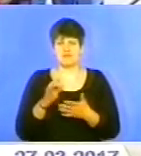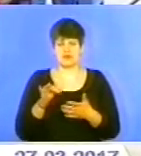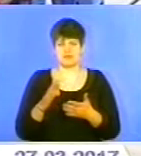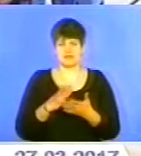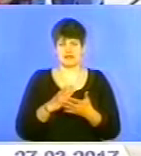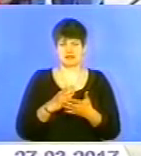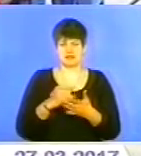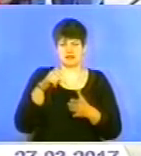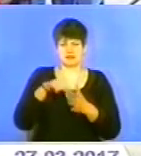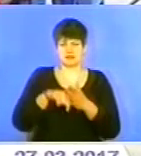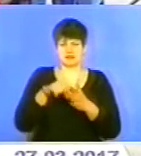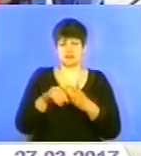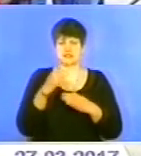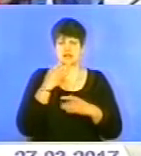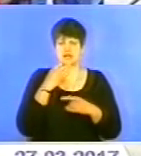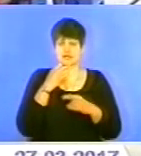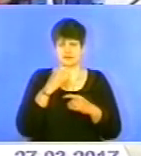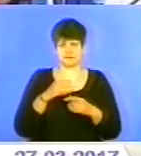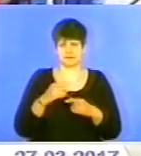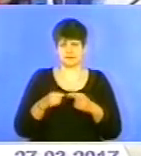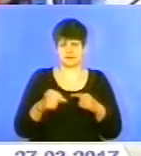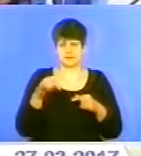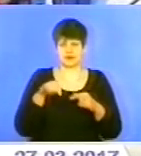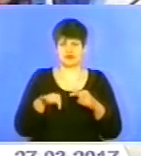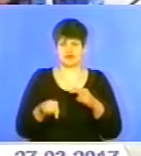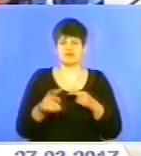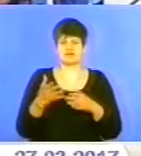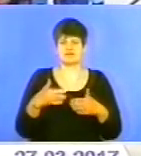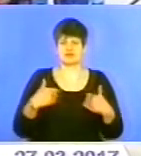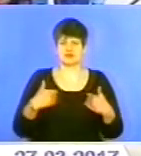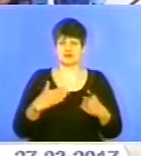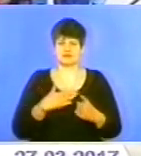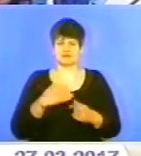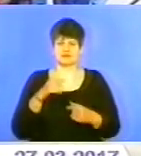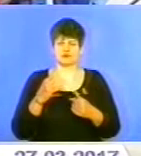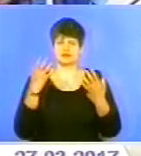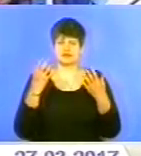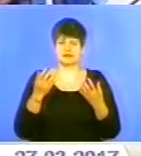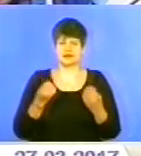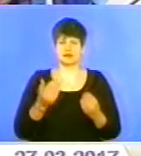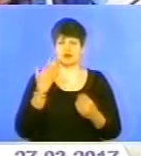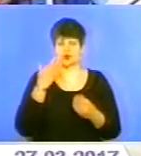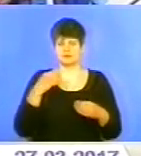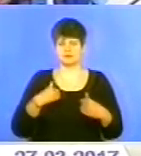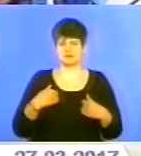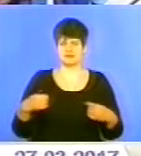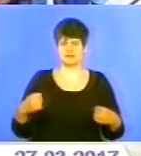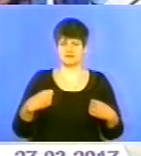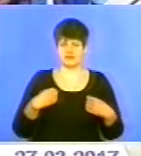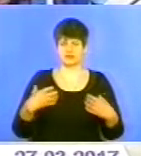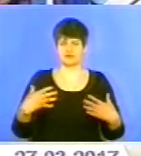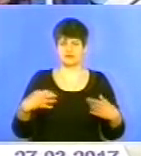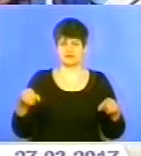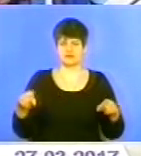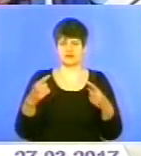національне коріння. І навіть вітаючи нас в той день, коли ми святкували утворення цієї